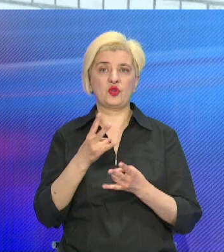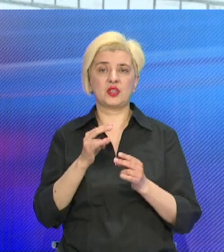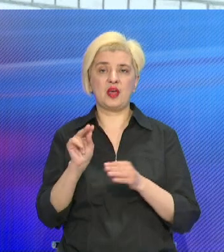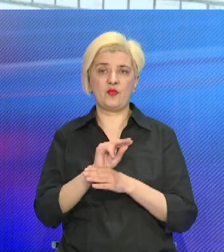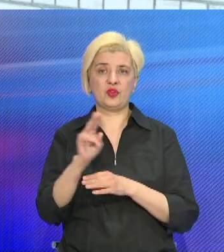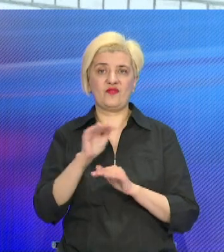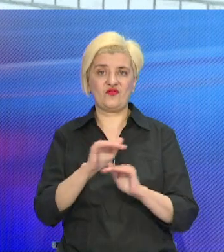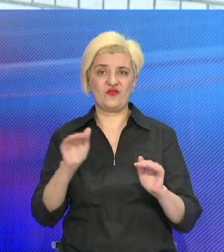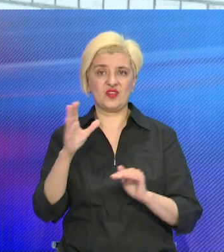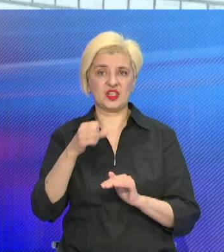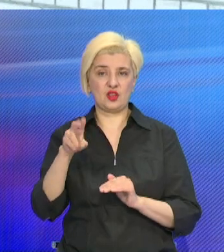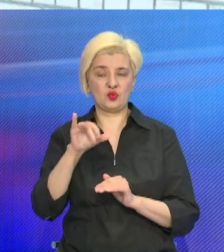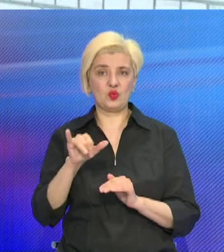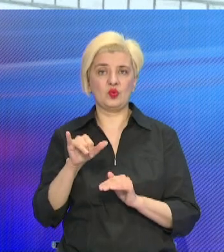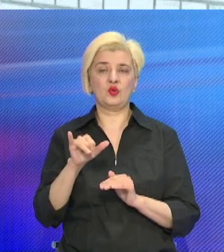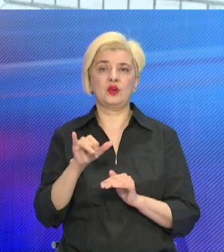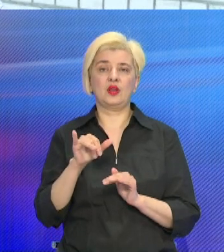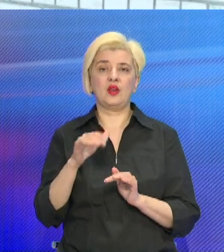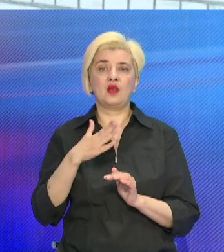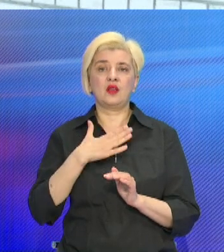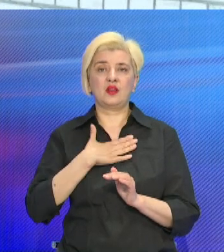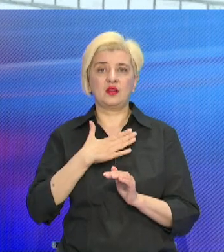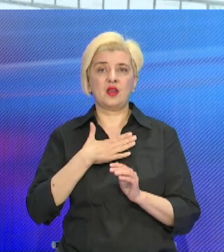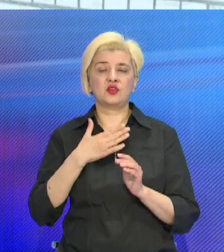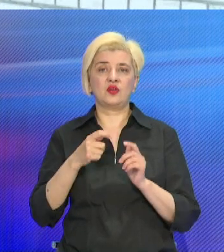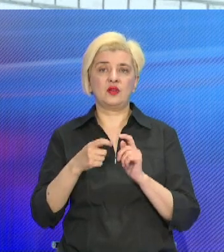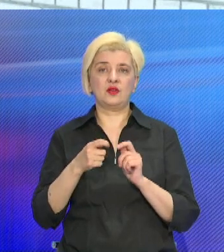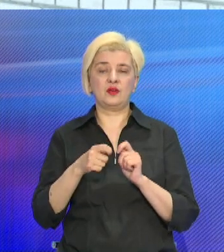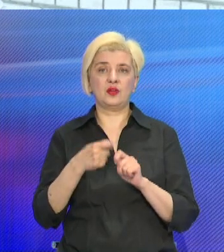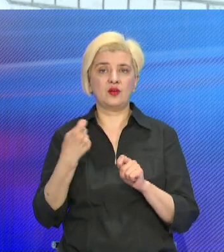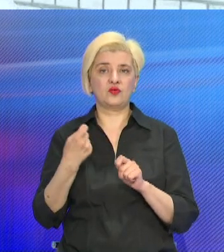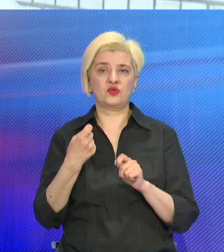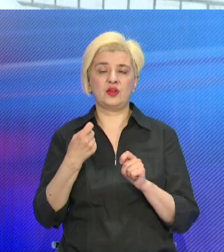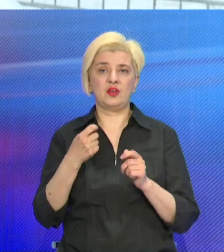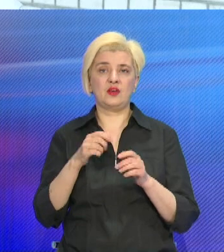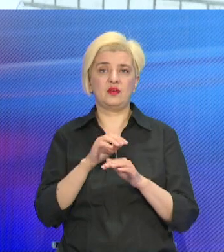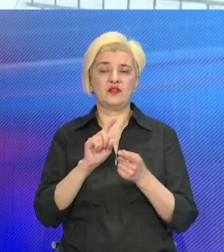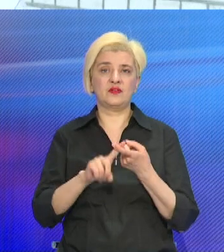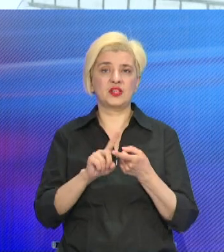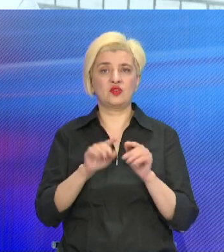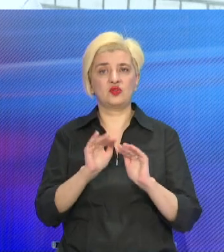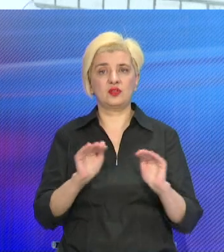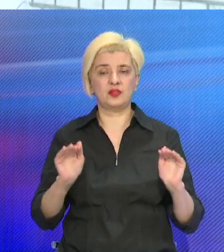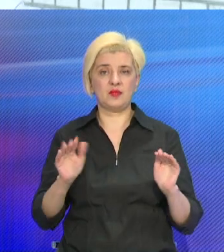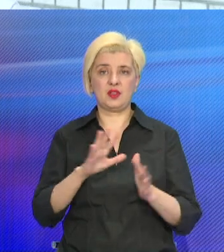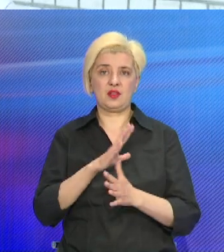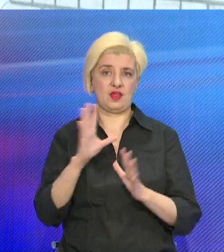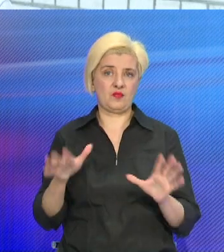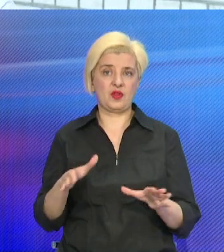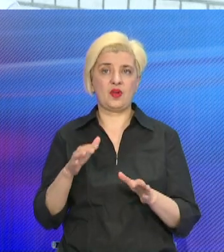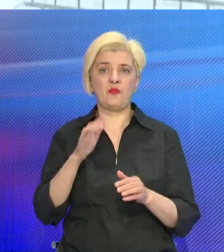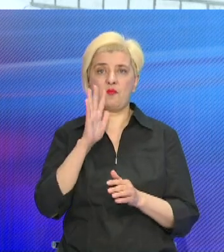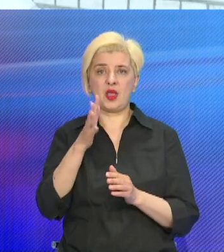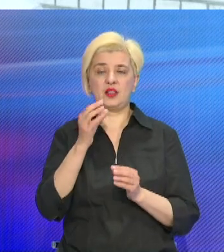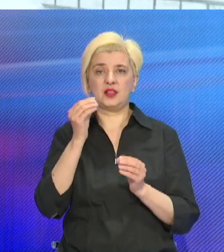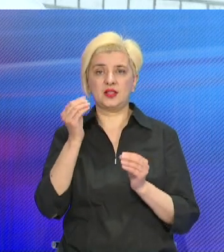уменьшение количества ни учащихся, ни воспитанников не наблюдается в ближайшие даже 5-10 лет. Поэтому необходимость такая была в